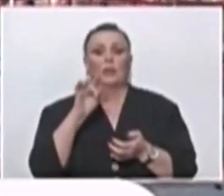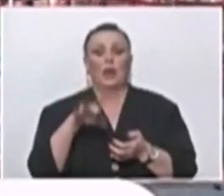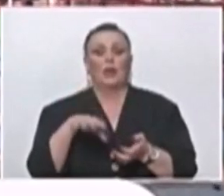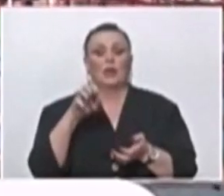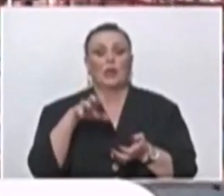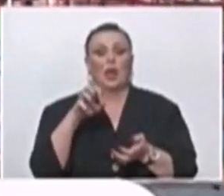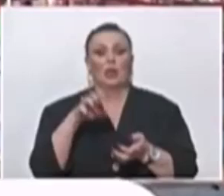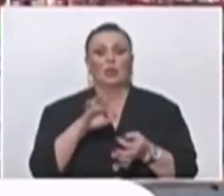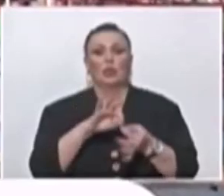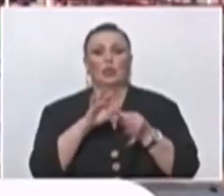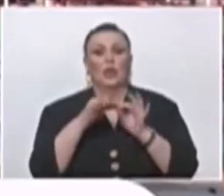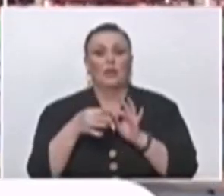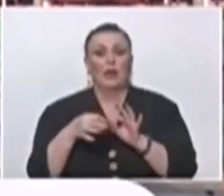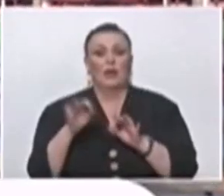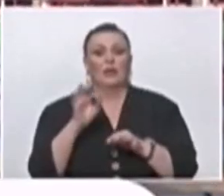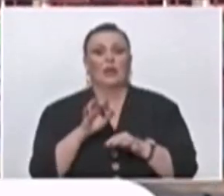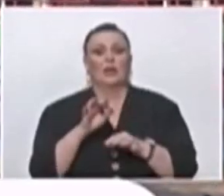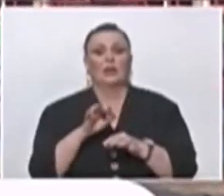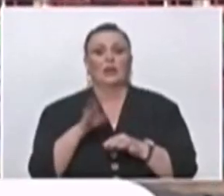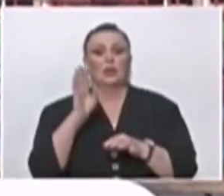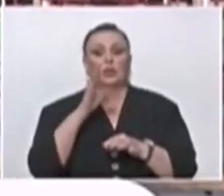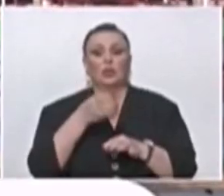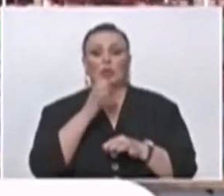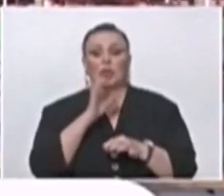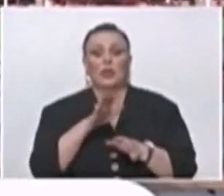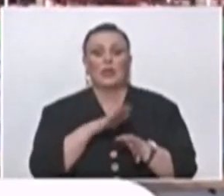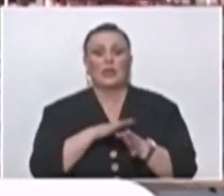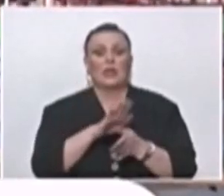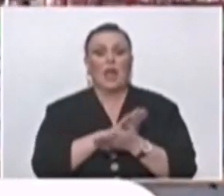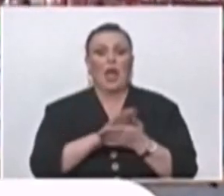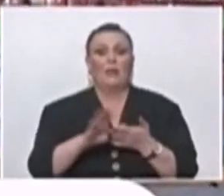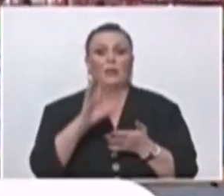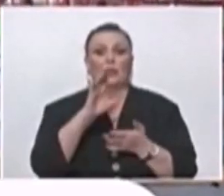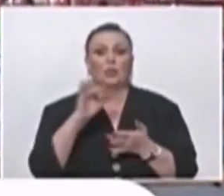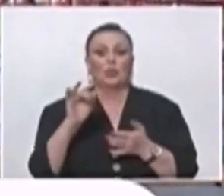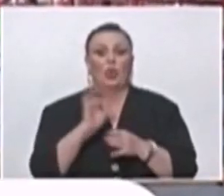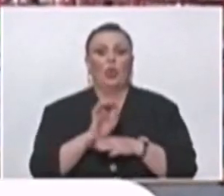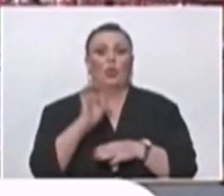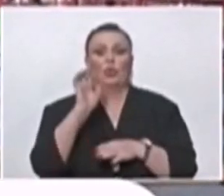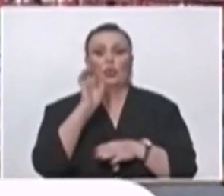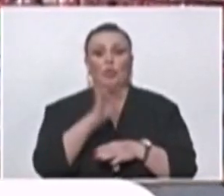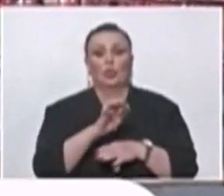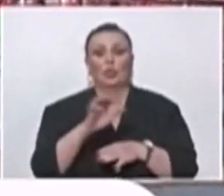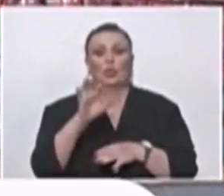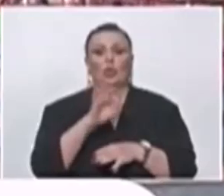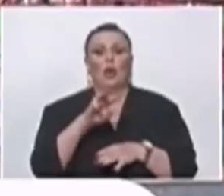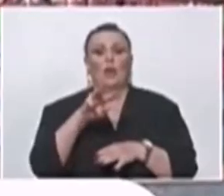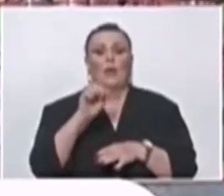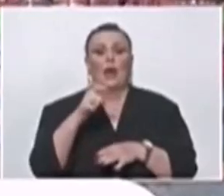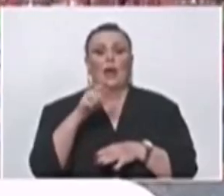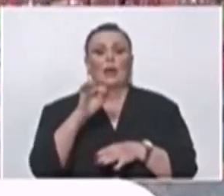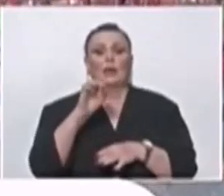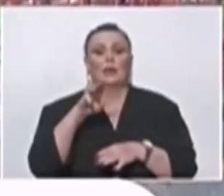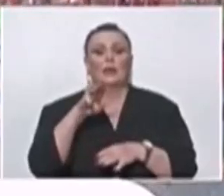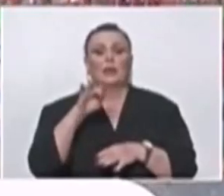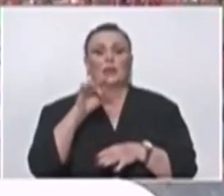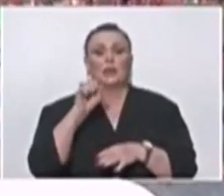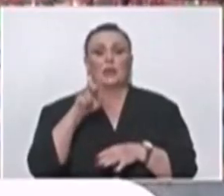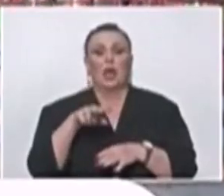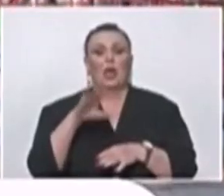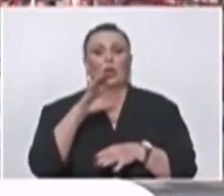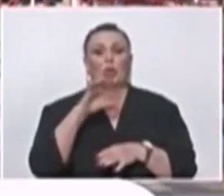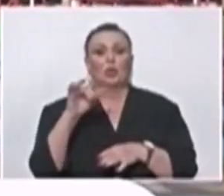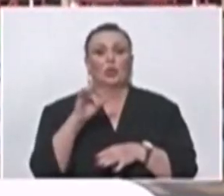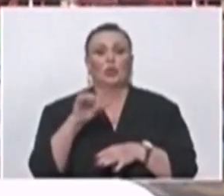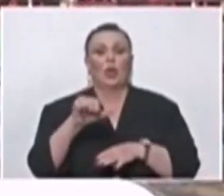nasoslar vasitəsilə içməli təmiz su ötürülür magistral su xəttlərinə. Bununla